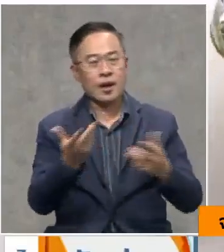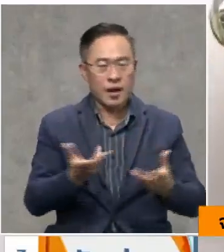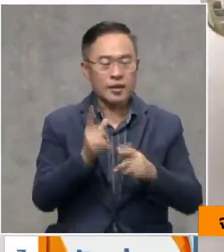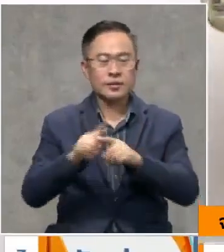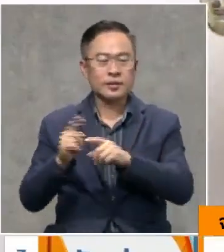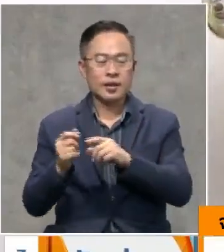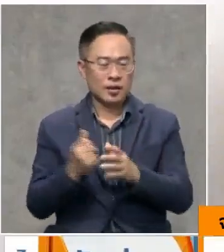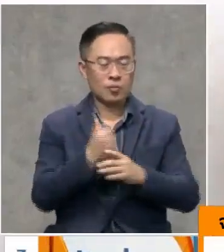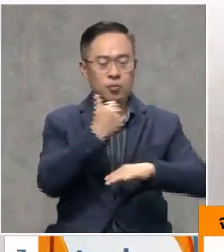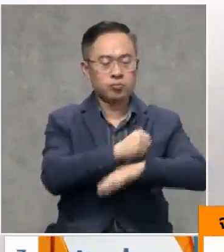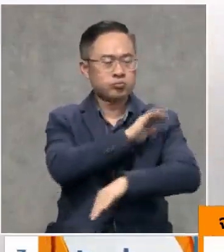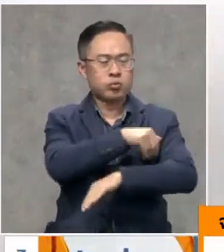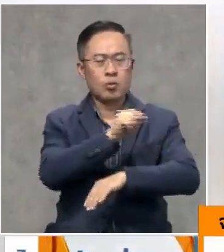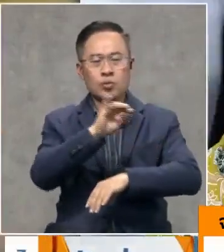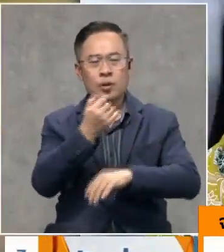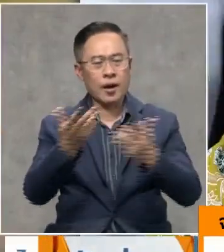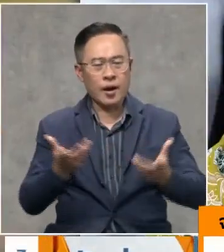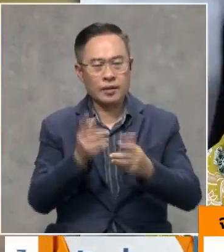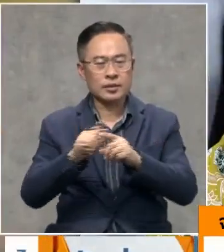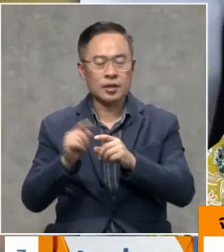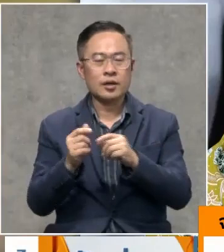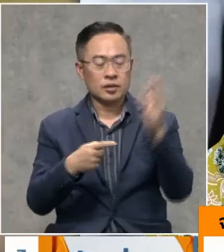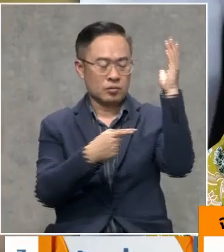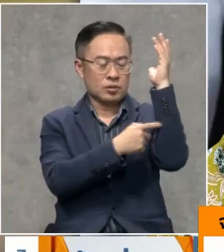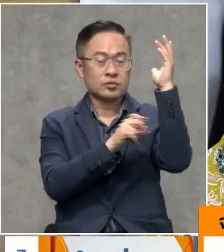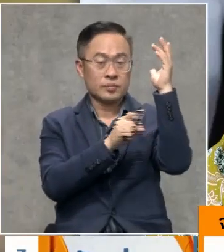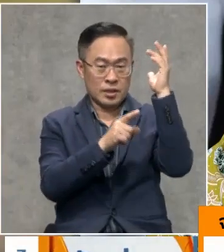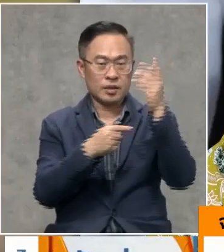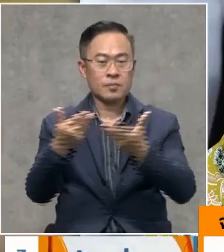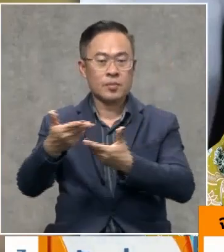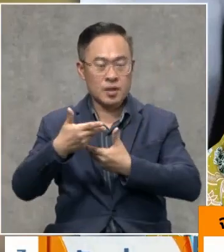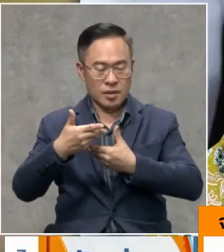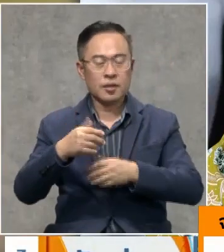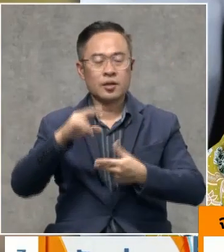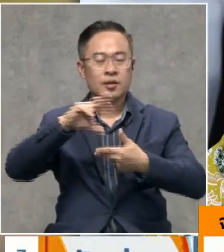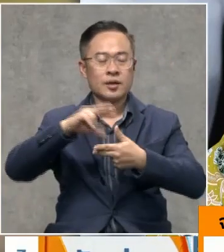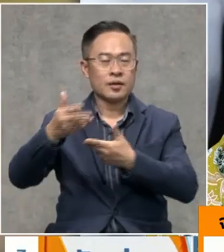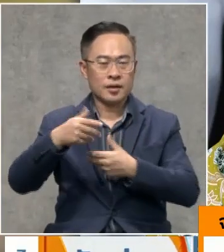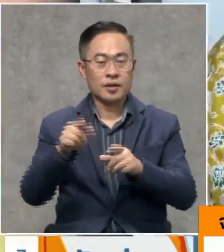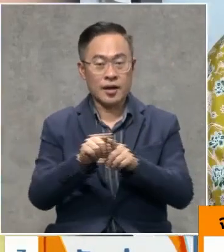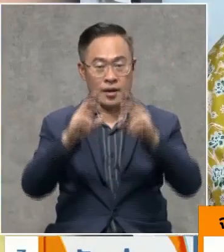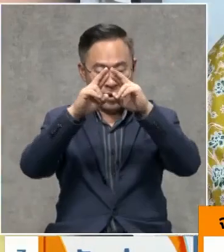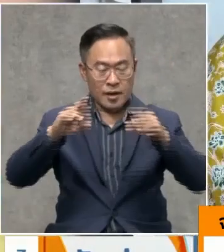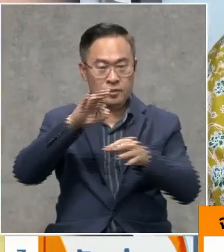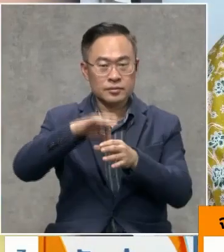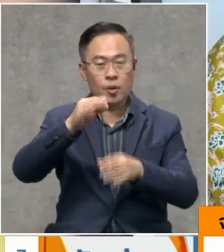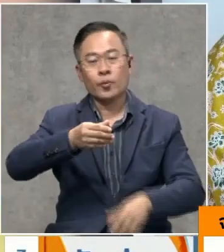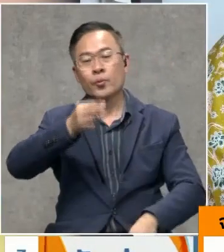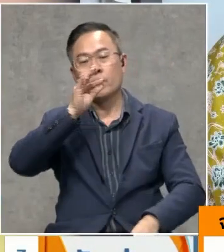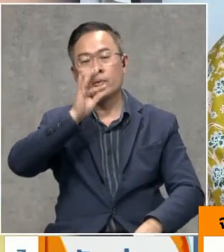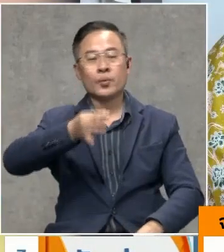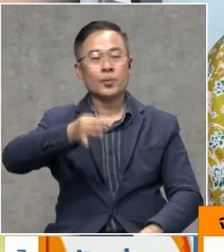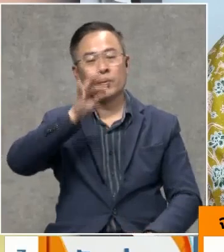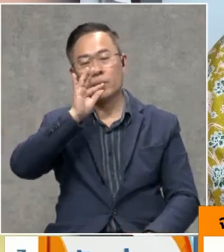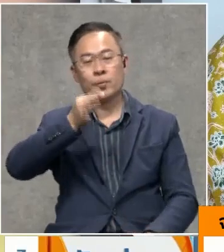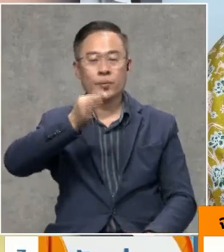คุณสรรณพจน์สุขศรีเมืองสสนครศรีพลังประชารัฐนะคะให้การต้อนรับด้วยเห็นบอกไปร้านน้ำชาดูสิคะจิบชาสบายใจ